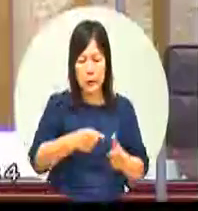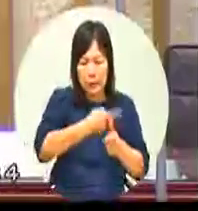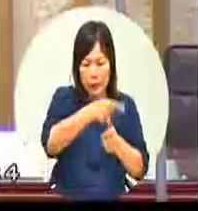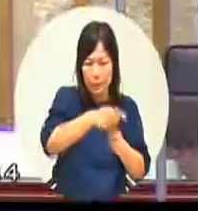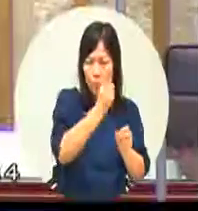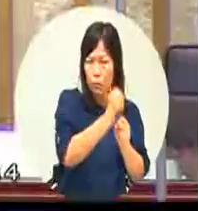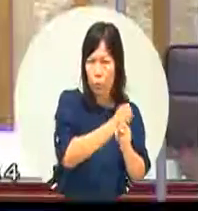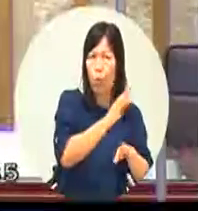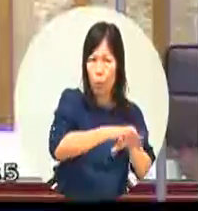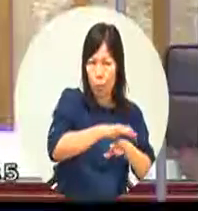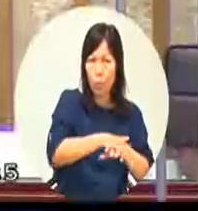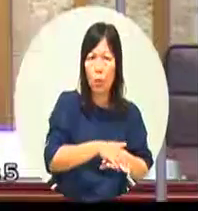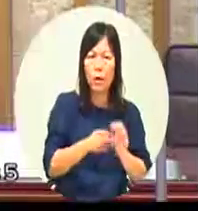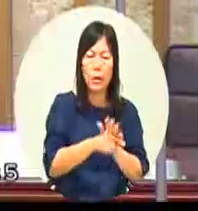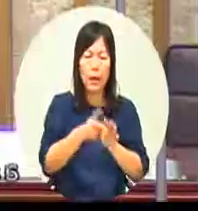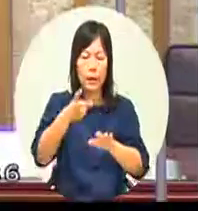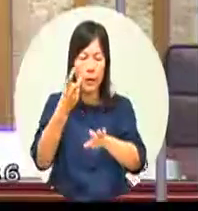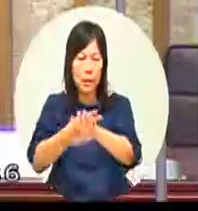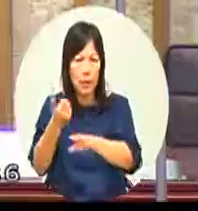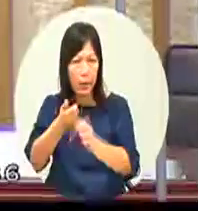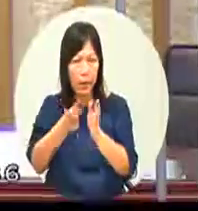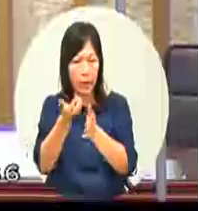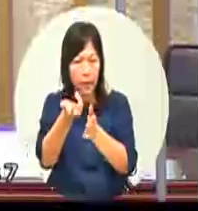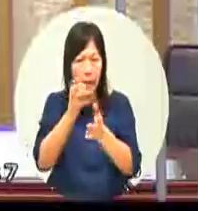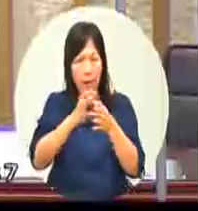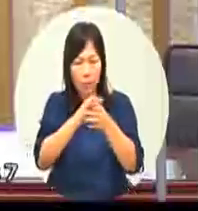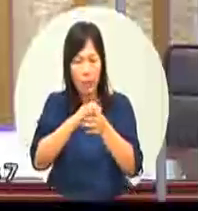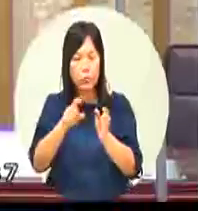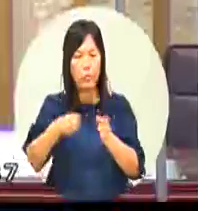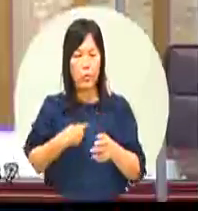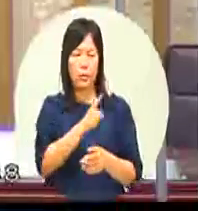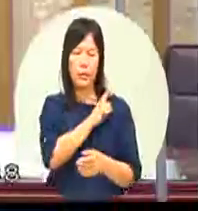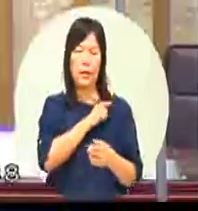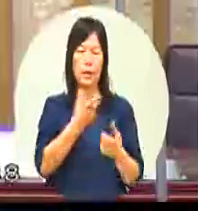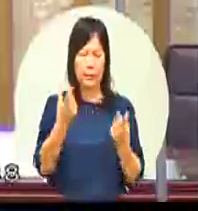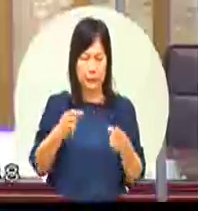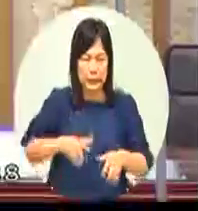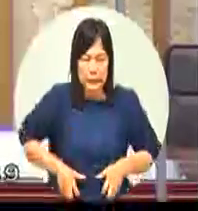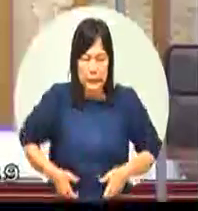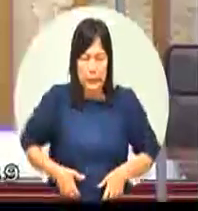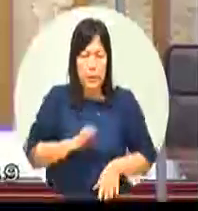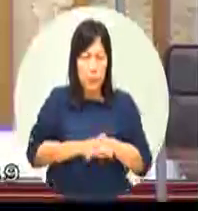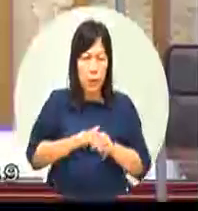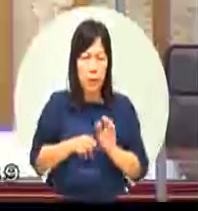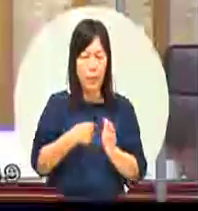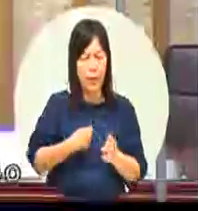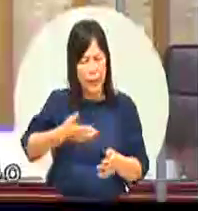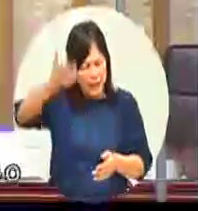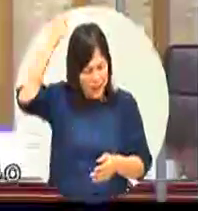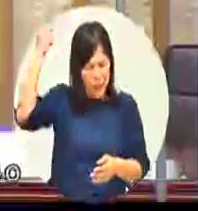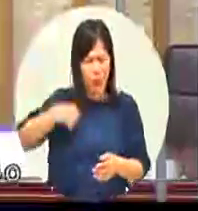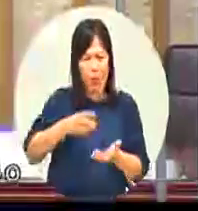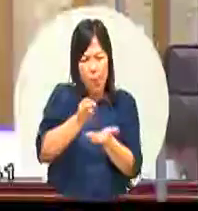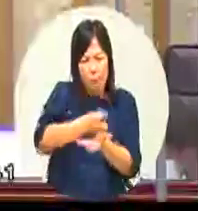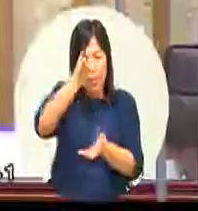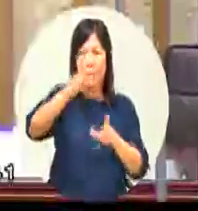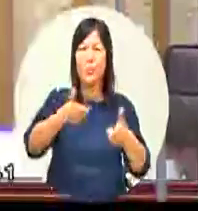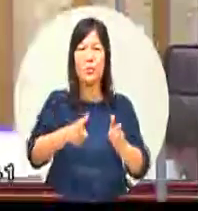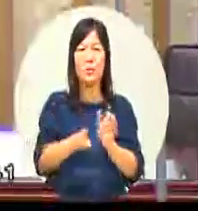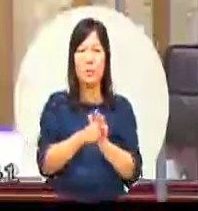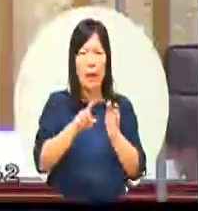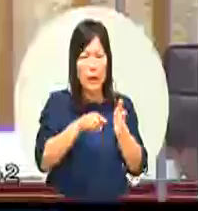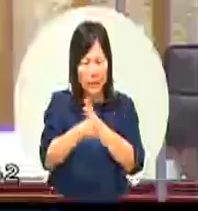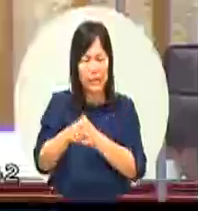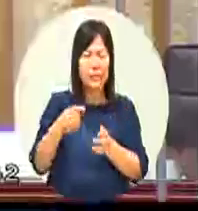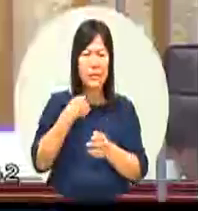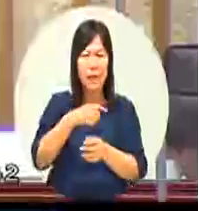理。那至于议员关心那个，其实我们也蛮急的啦。那坦白讲，因为当初不是我们盖的，那所以我们现在就是一直在跟